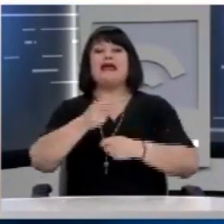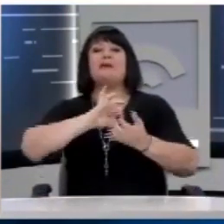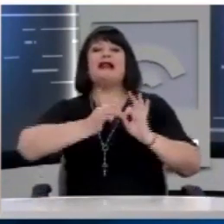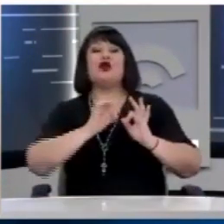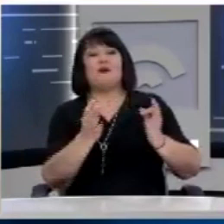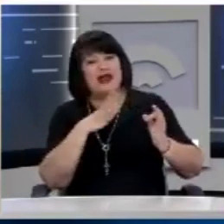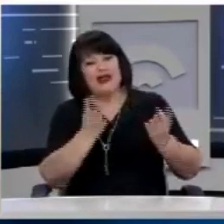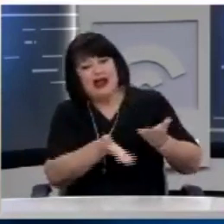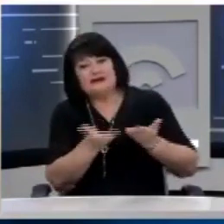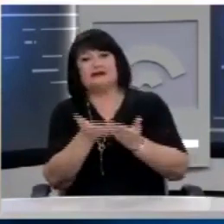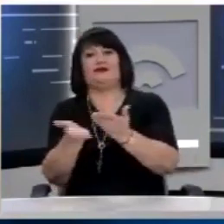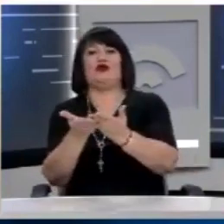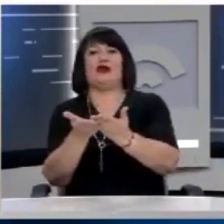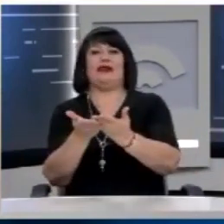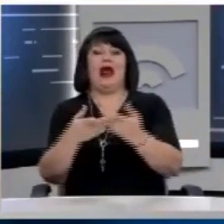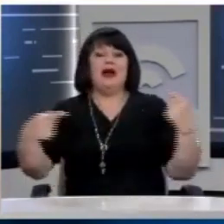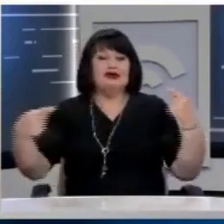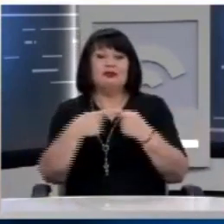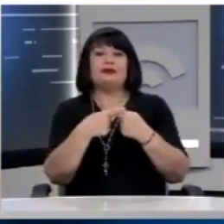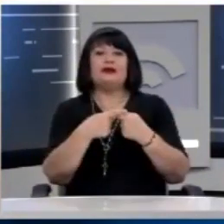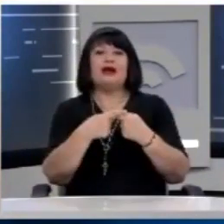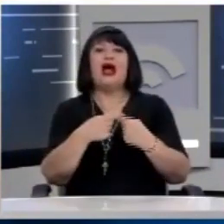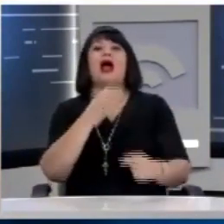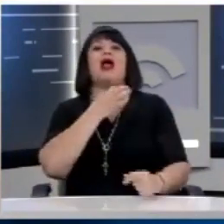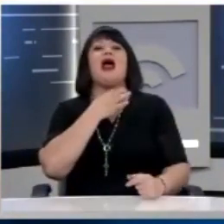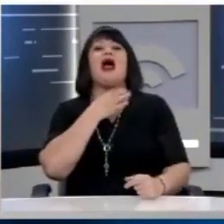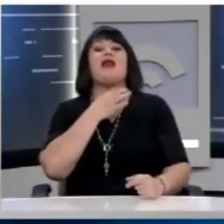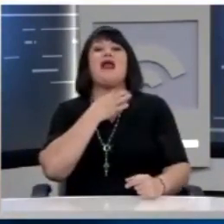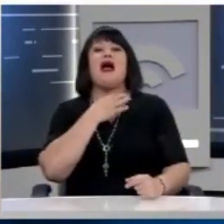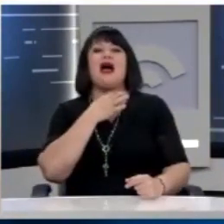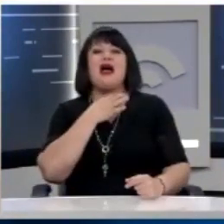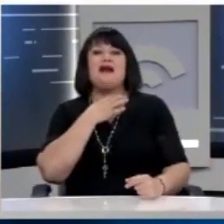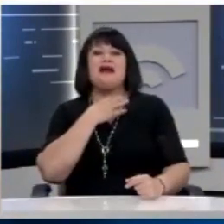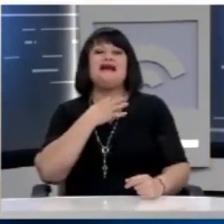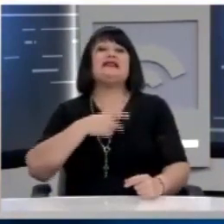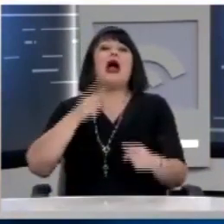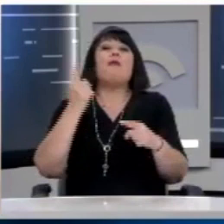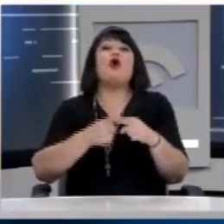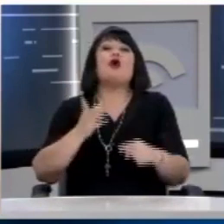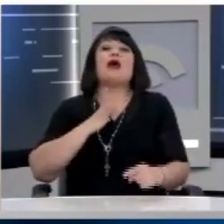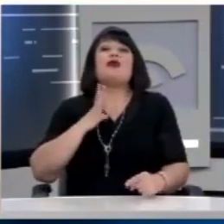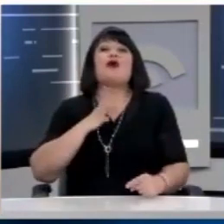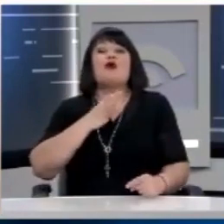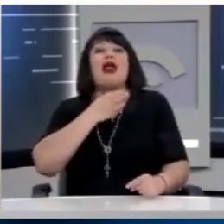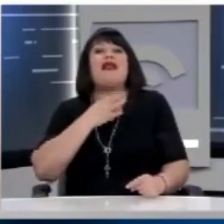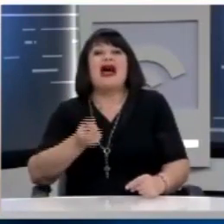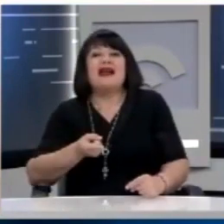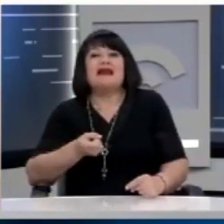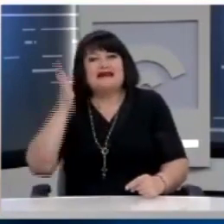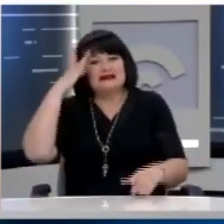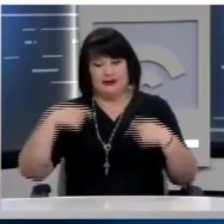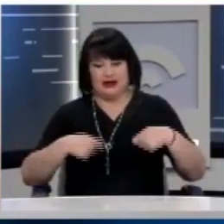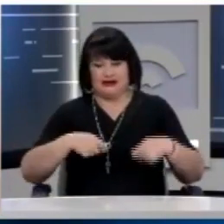επιχειρηματικών ομήλων έρχεται σε σύγκρουση με την ικανοποίηση των σύγχρονων και ολοένα διευρυνόμενων λαϊκών αναγκών. Η στήριξη της